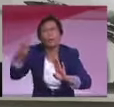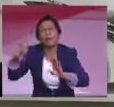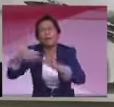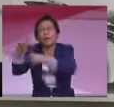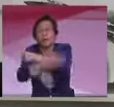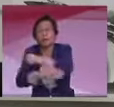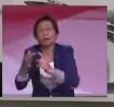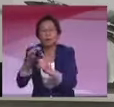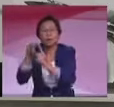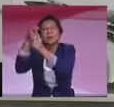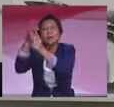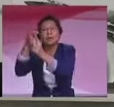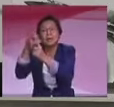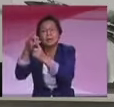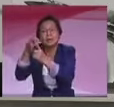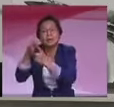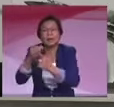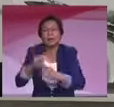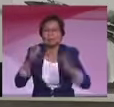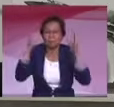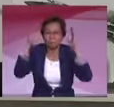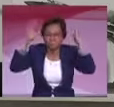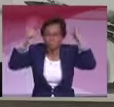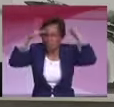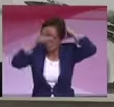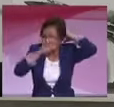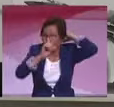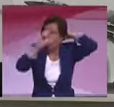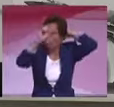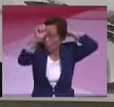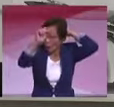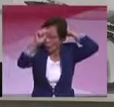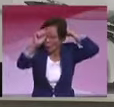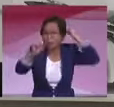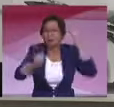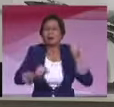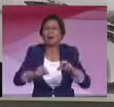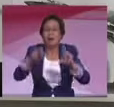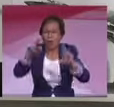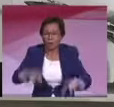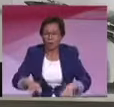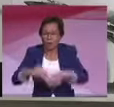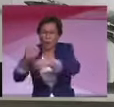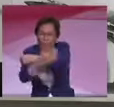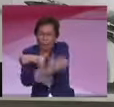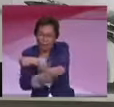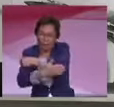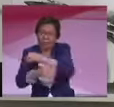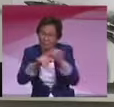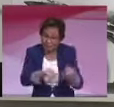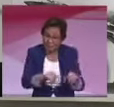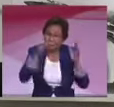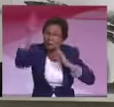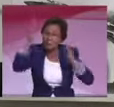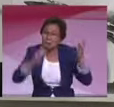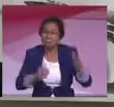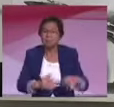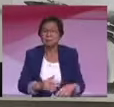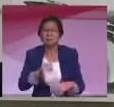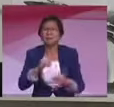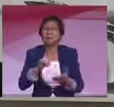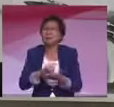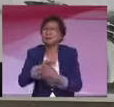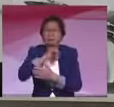yang melibatkan diplomat, yang melibatkan expatriate. Itu pun tidak semua negara